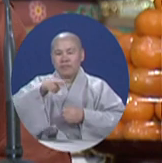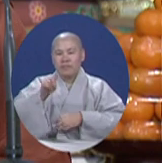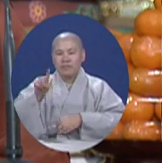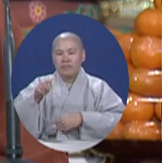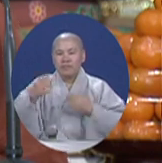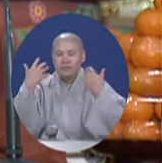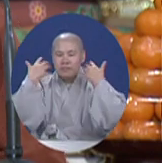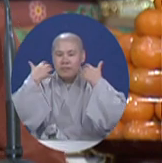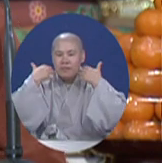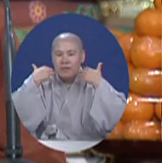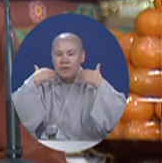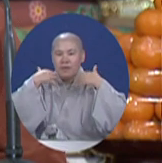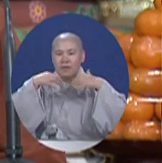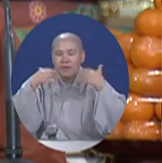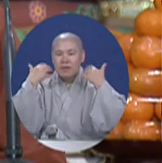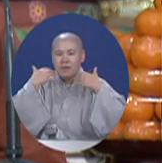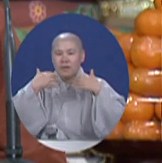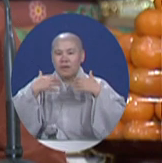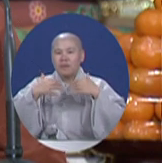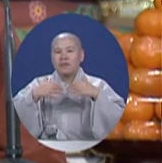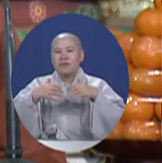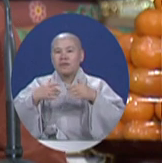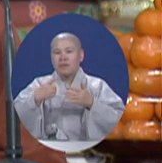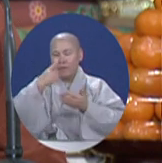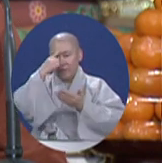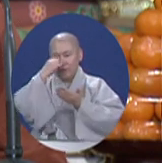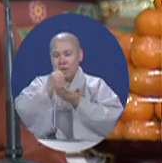사자상승의 법통으로 내려왔습니다. 사자상승.